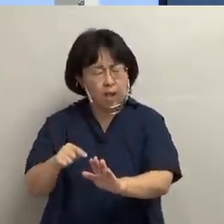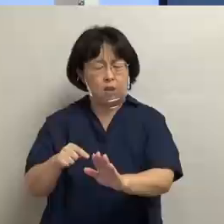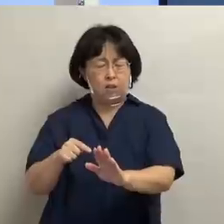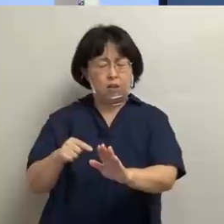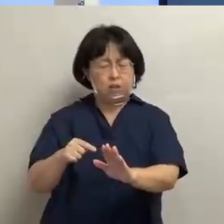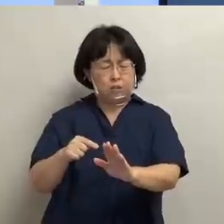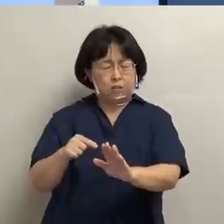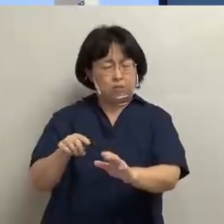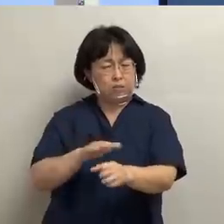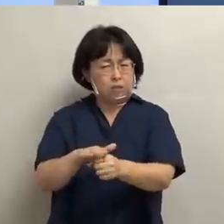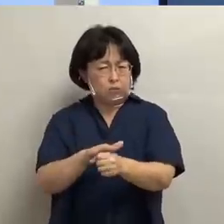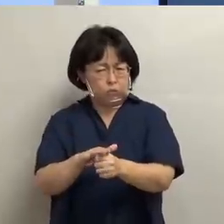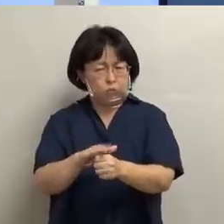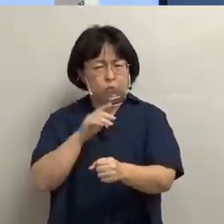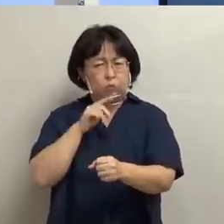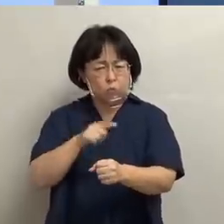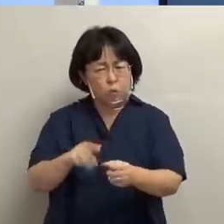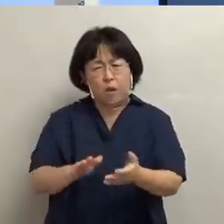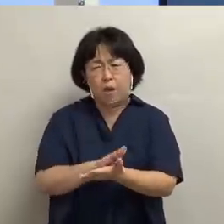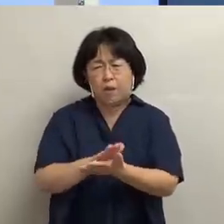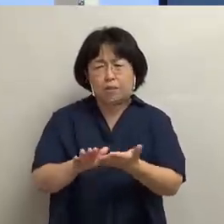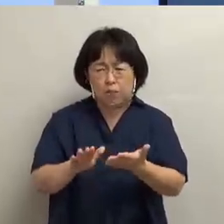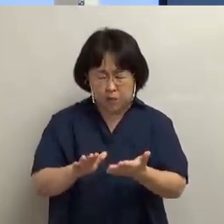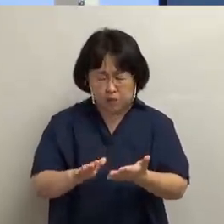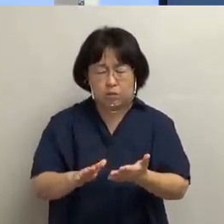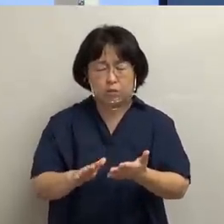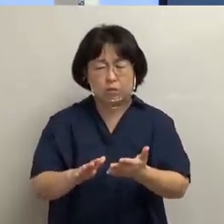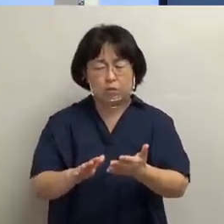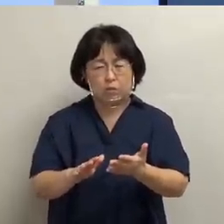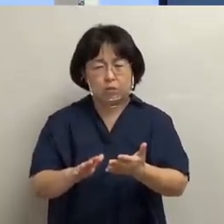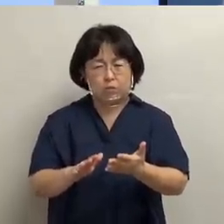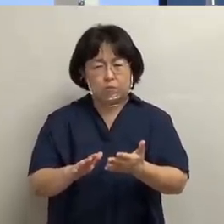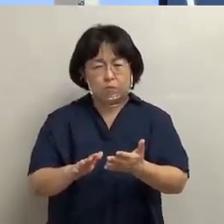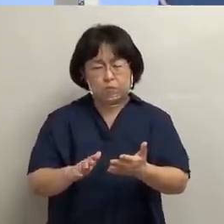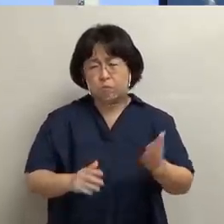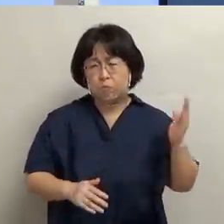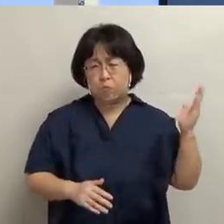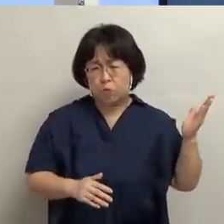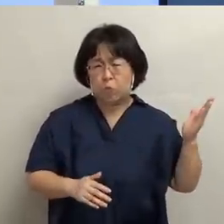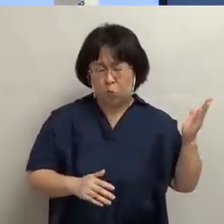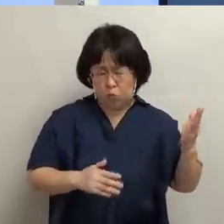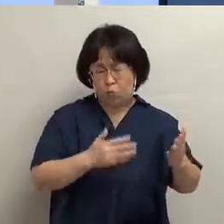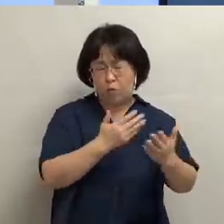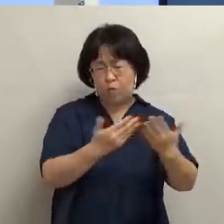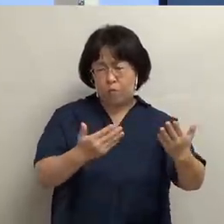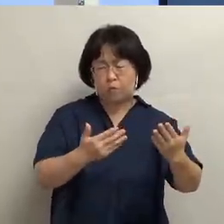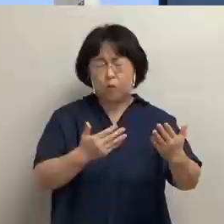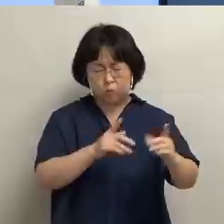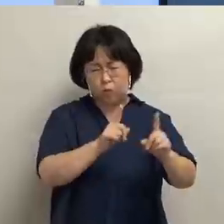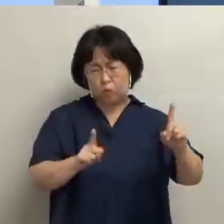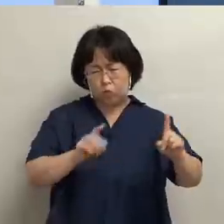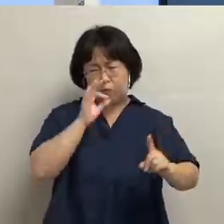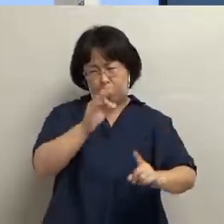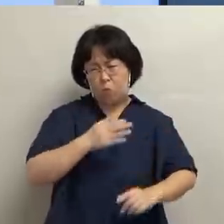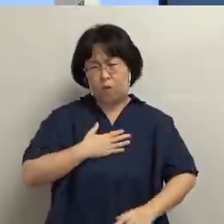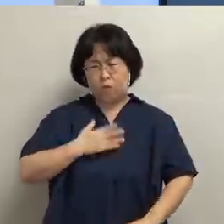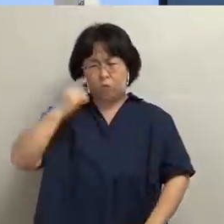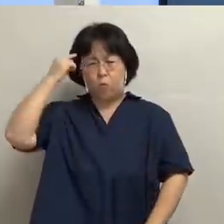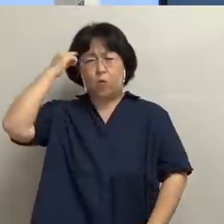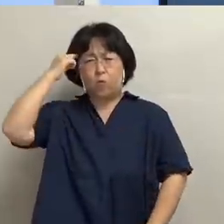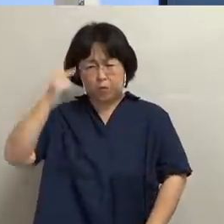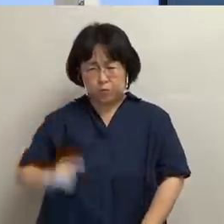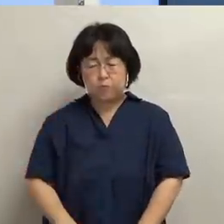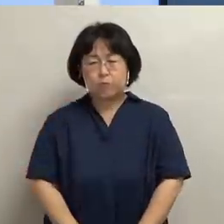ポイントになっていることがあらためてあのこうした説明で分かると思います多くの方々